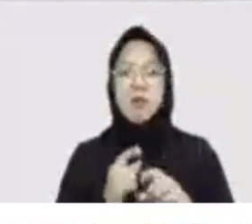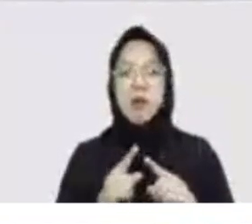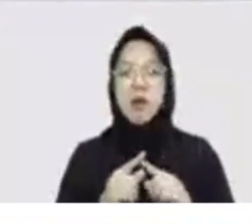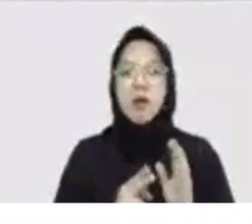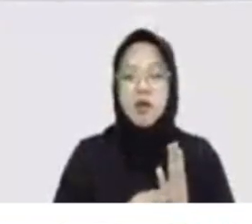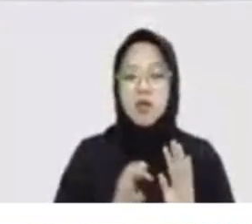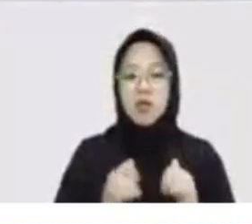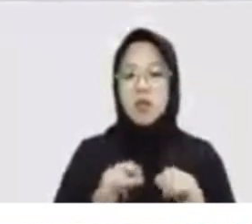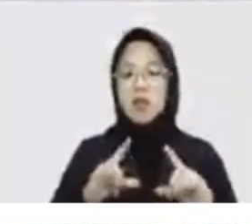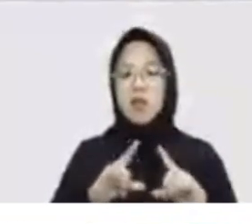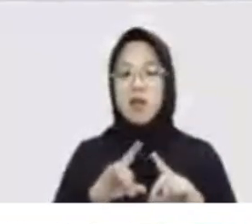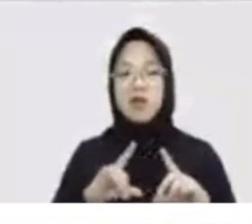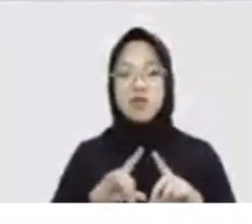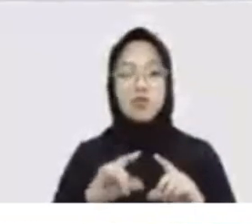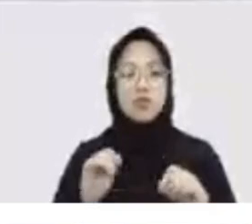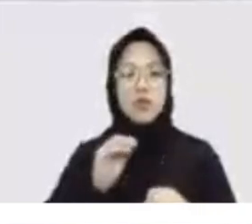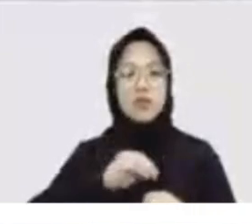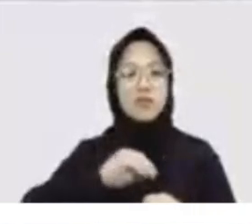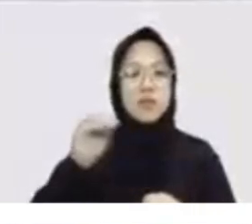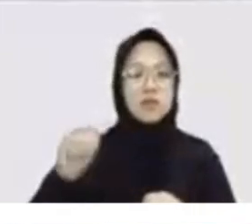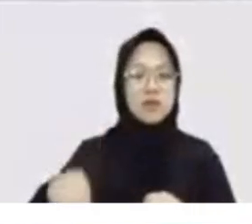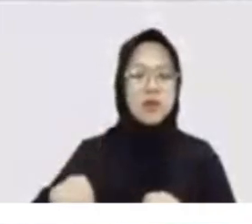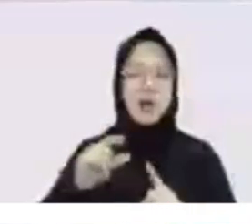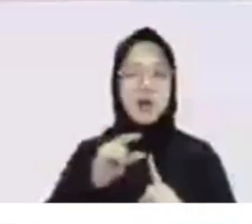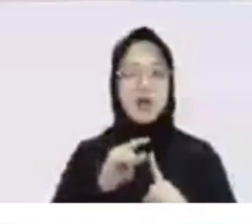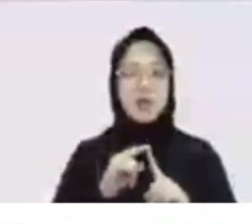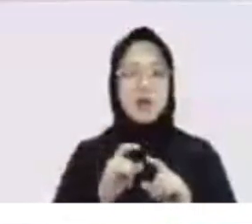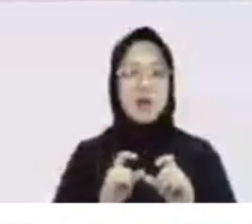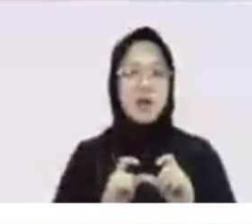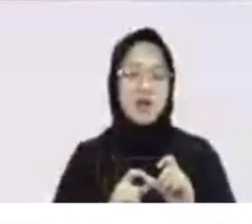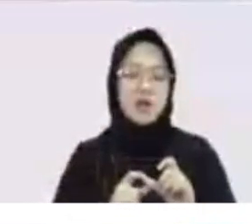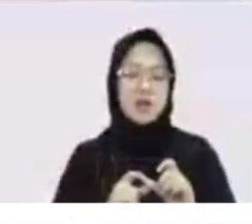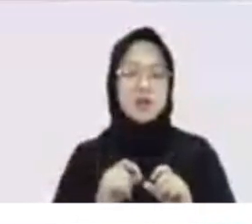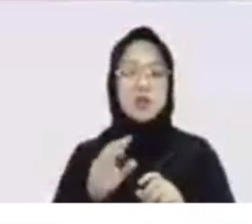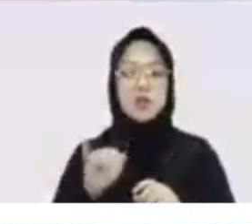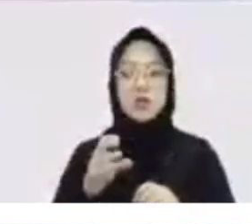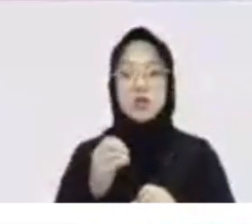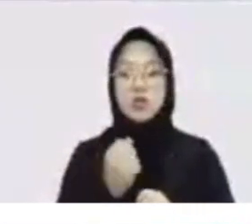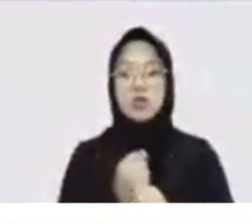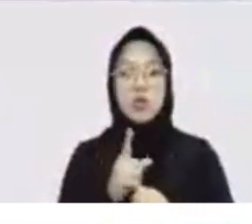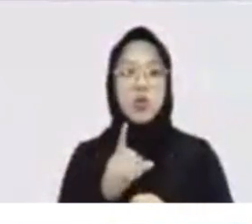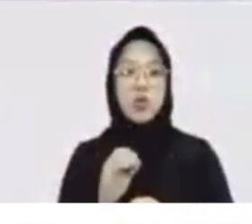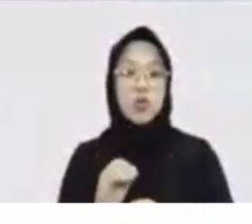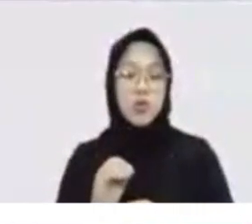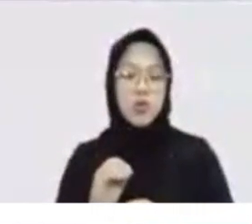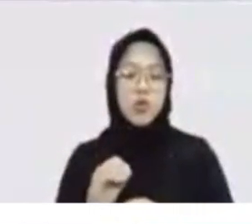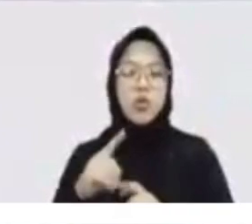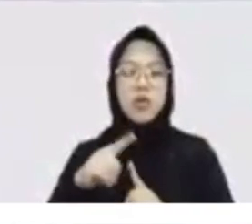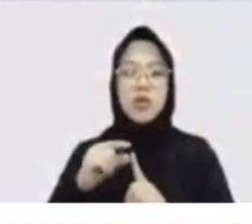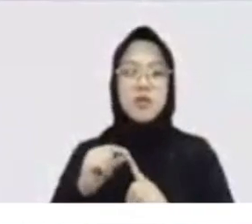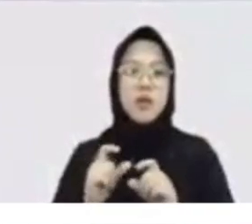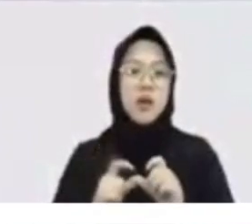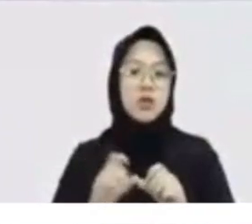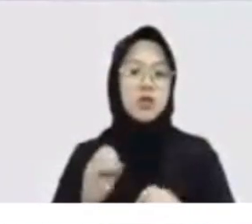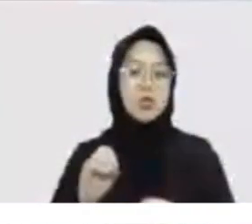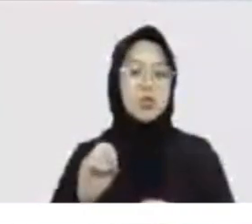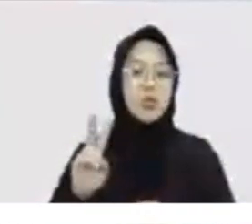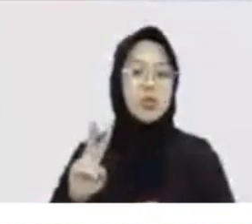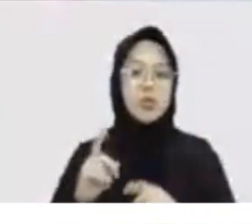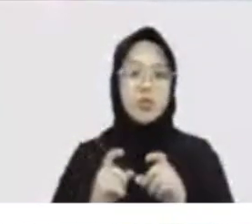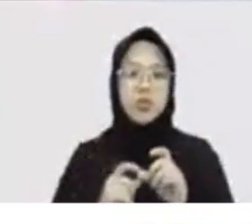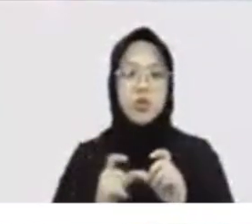pindah memilih dari TPS 049 keluruhan Joglo Kecamatan Kembangan TPS jika tps02 Desa Susukan Kecamatan